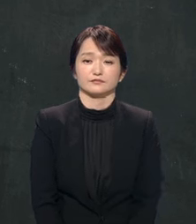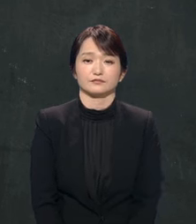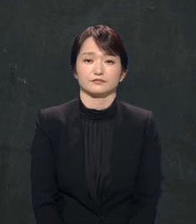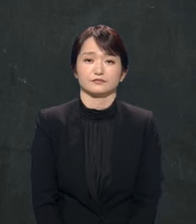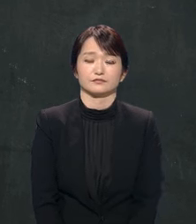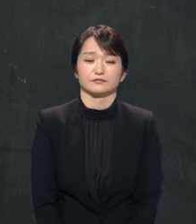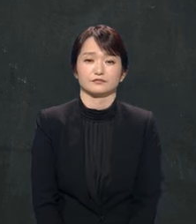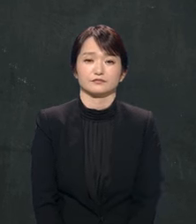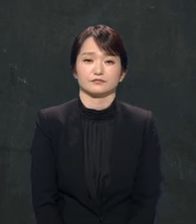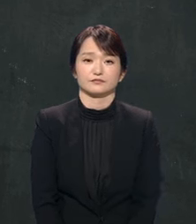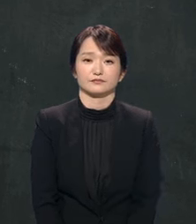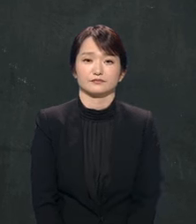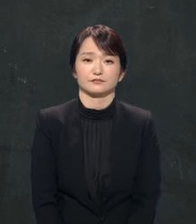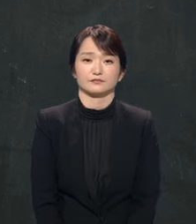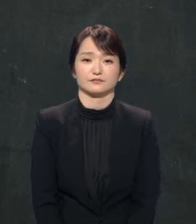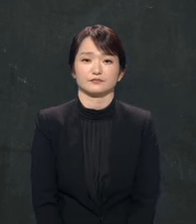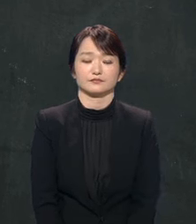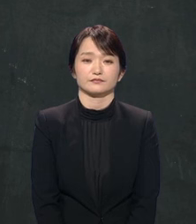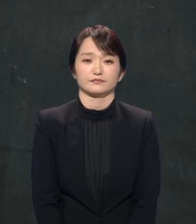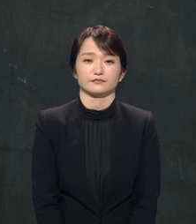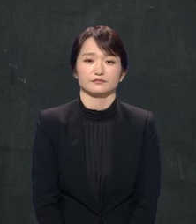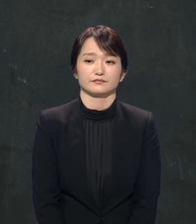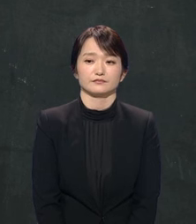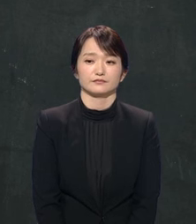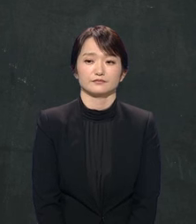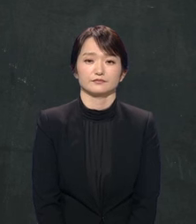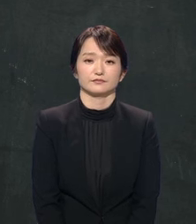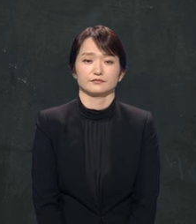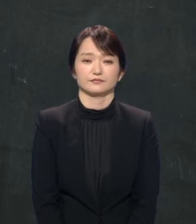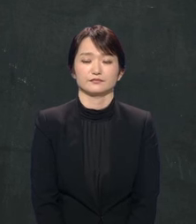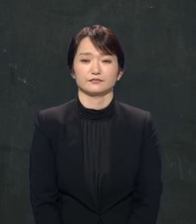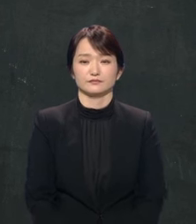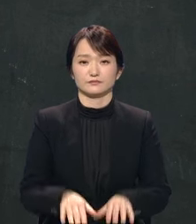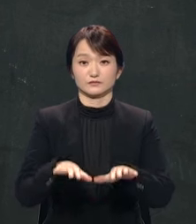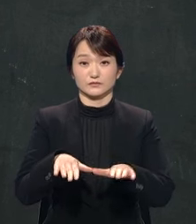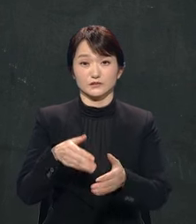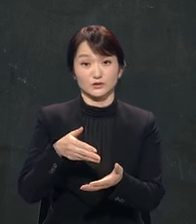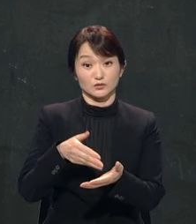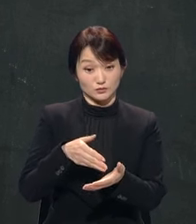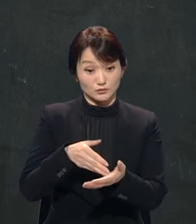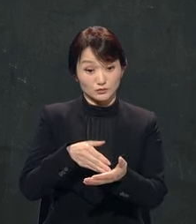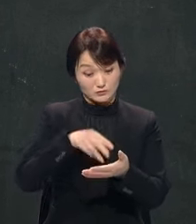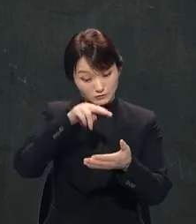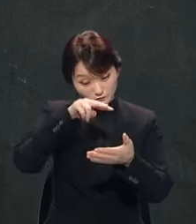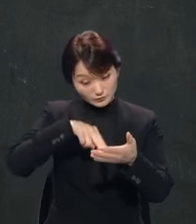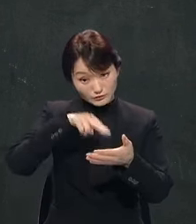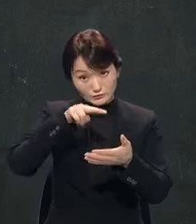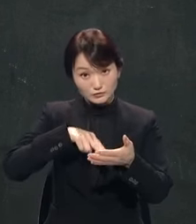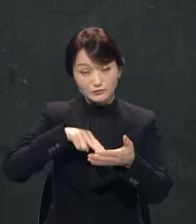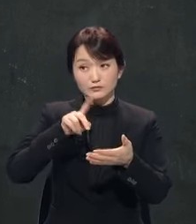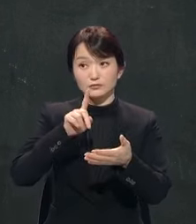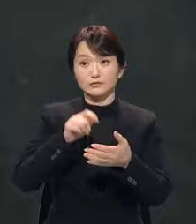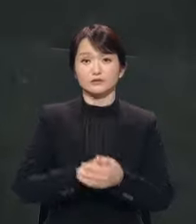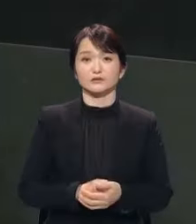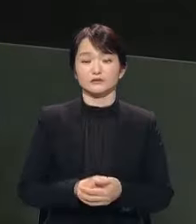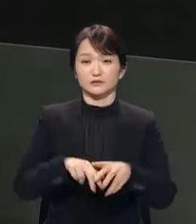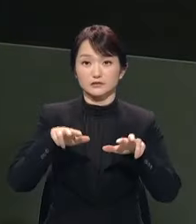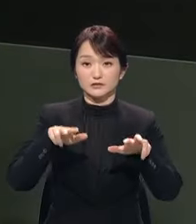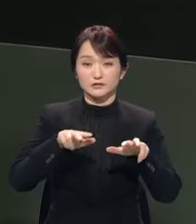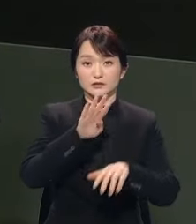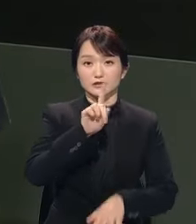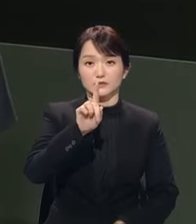이리저리 나부끼면 사람. 자, 오늘 뉴스로 다들 접하셨겠지만 지금 보신 가수 방시리 씨